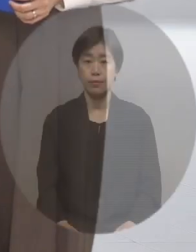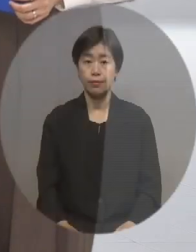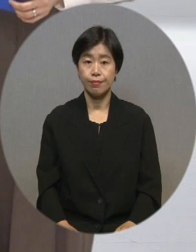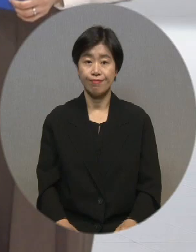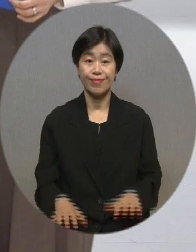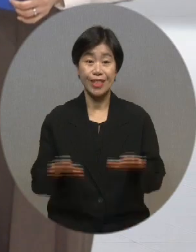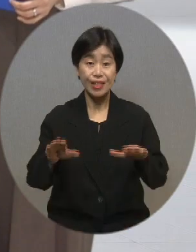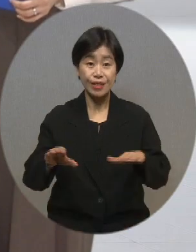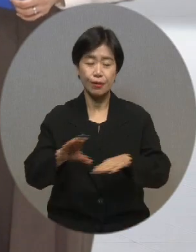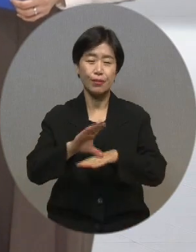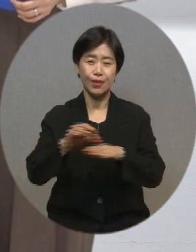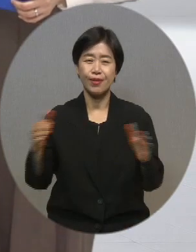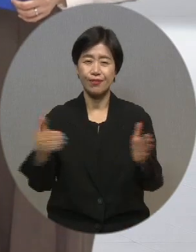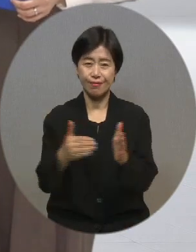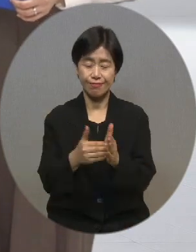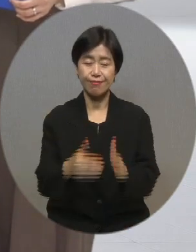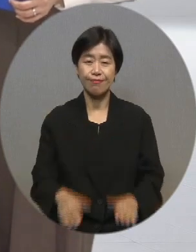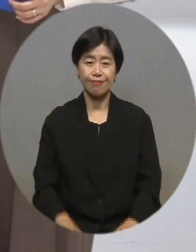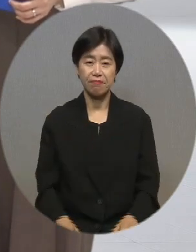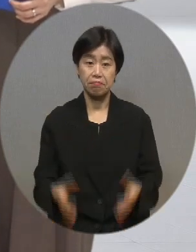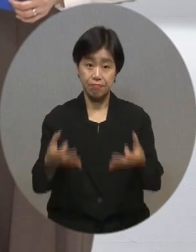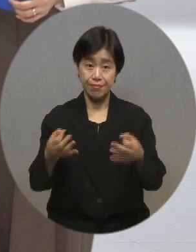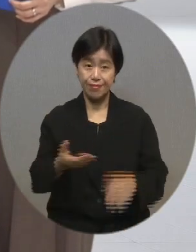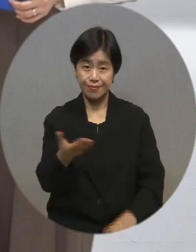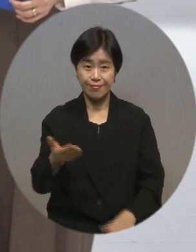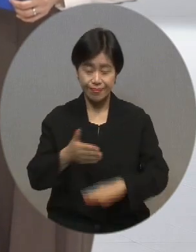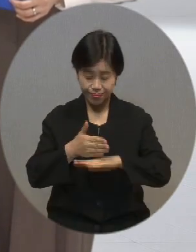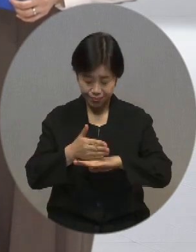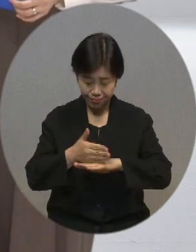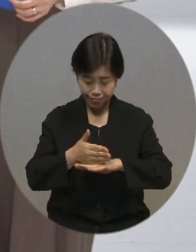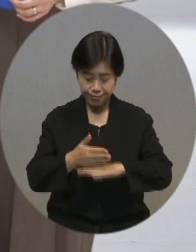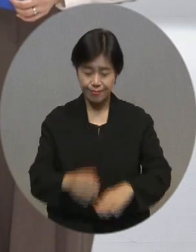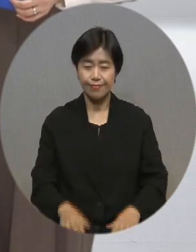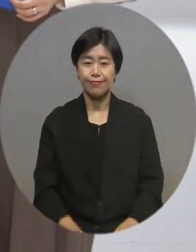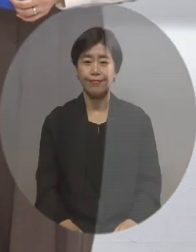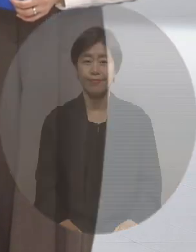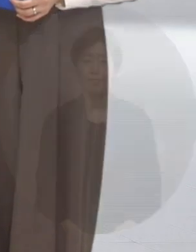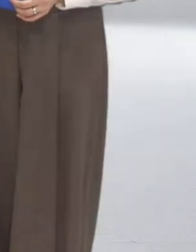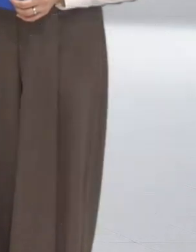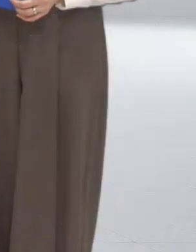이상으로 통일나우를 마칩니다. 시청해주신 여러분 고맙습니다.